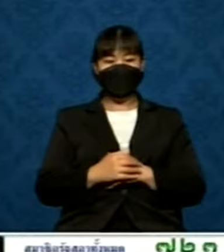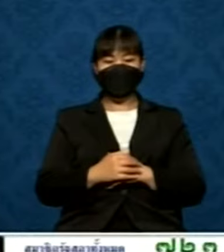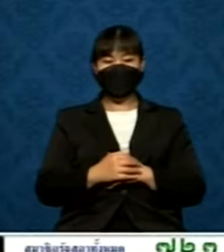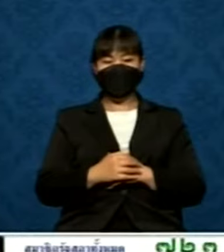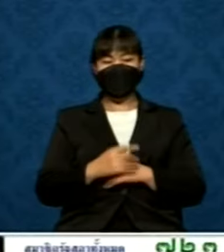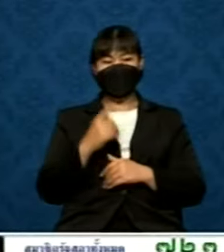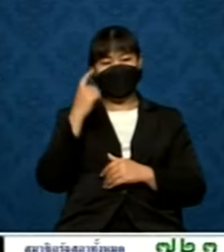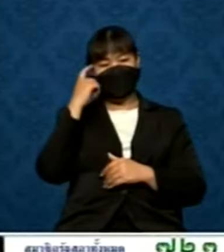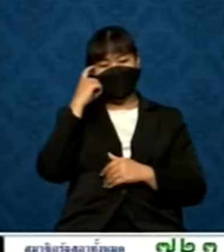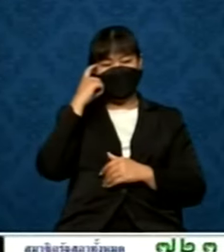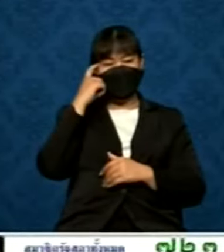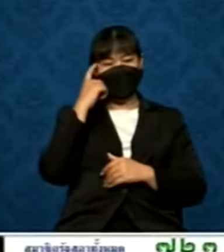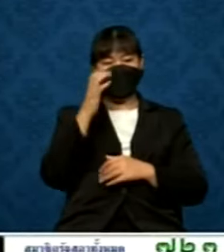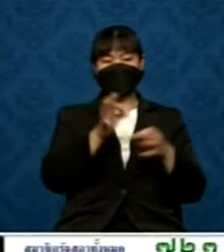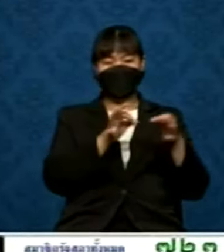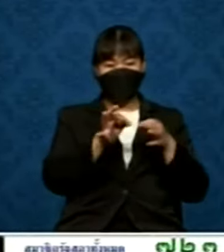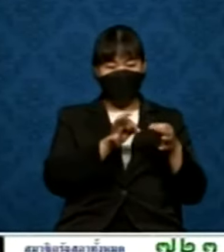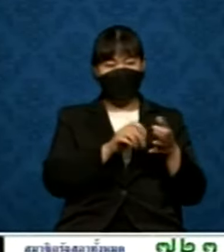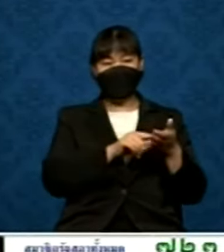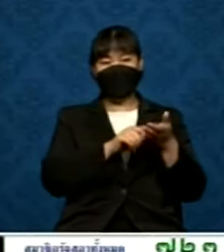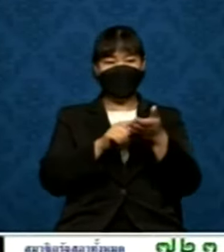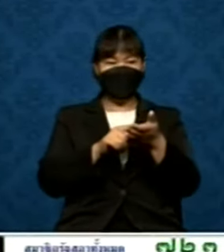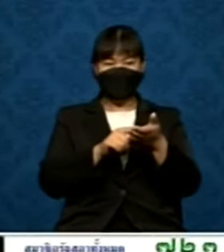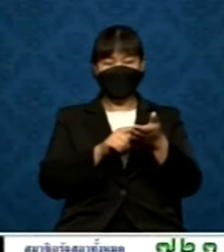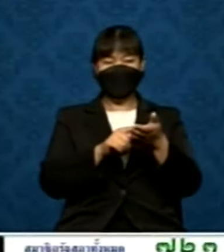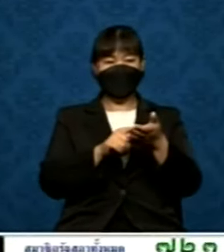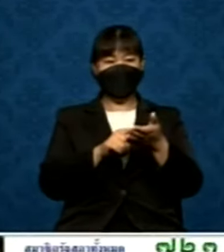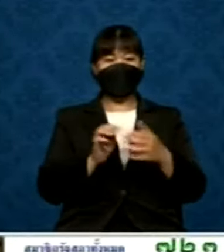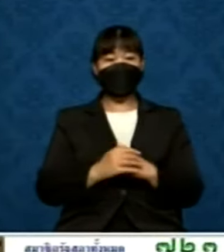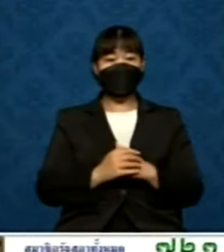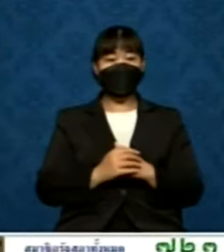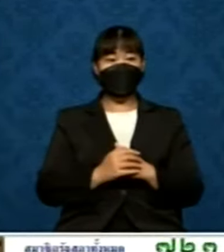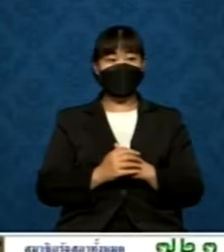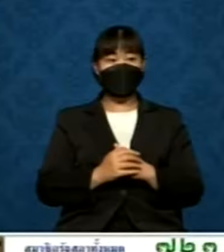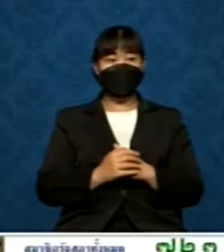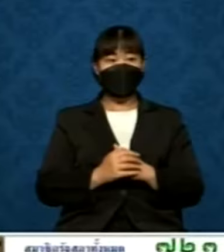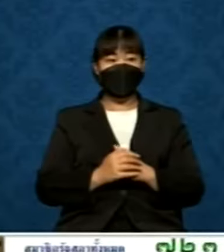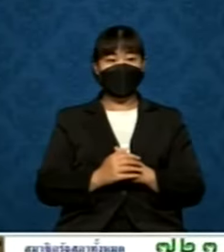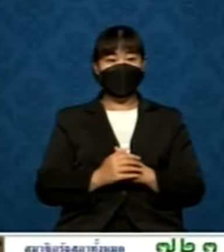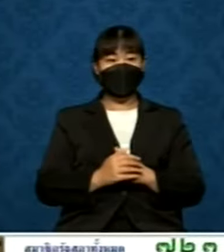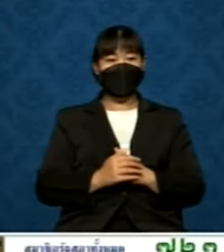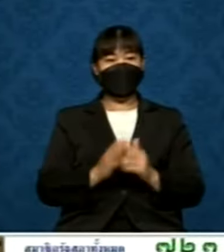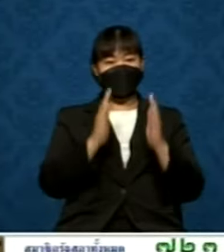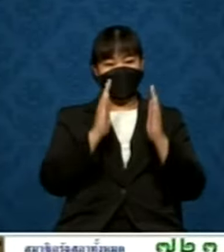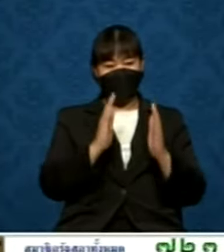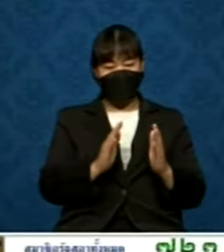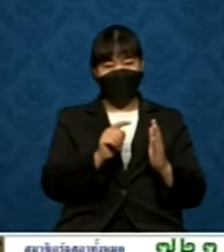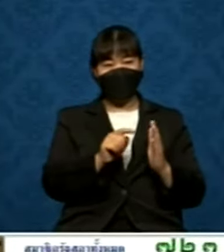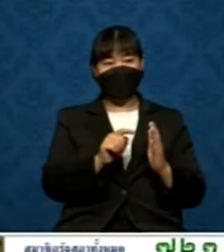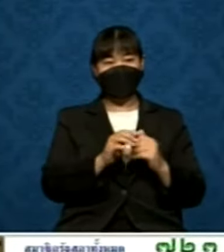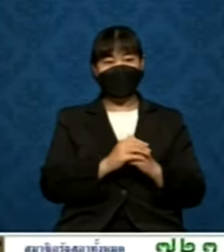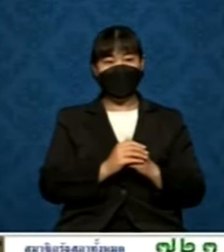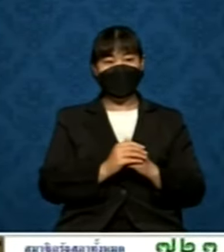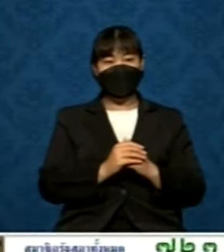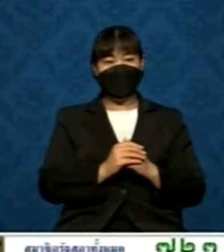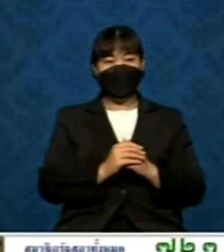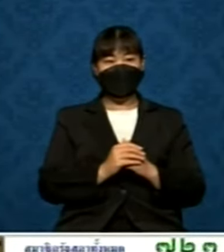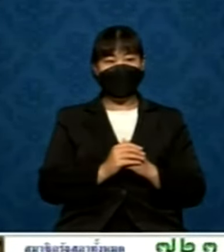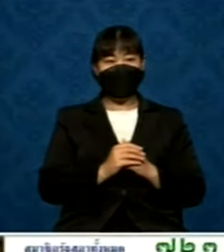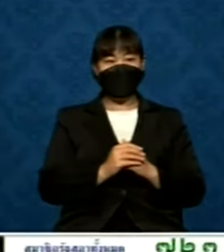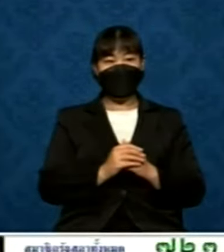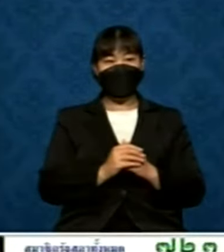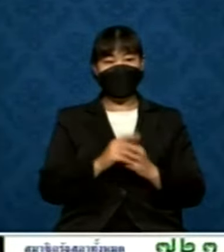หรือมาเสนอรัฐธรรมนูญเพราะว่าเป็นคนเนรคุณแผ่นดิน ครับผมขออนุญาตครับขอเ